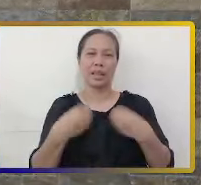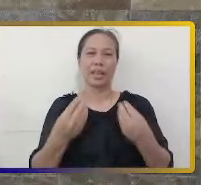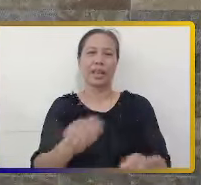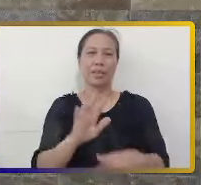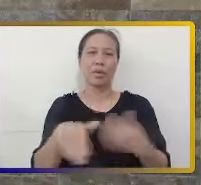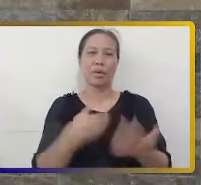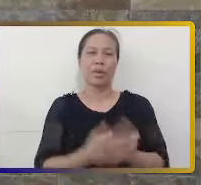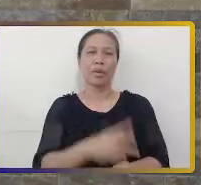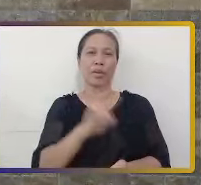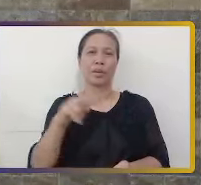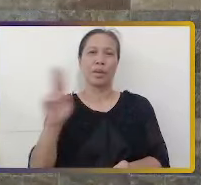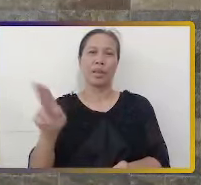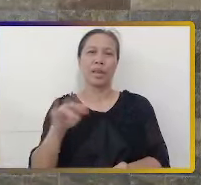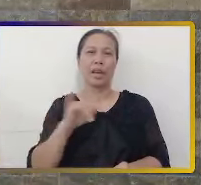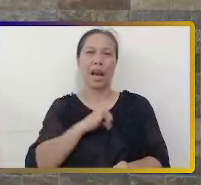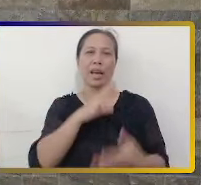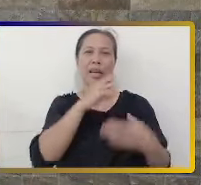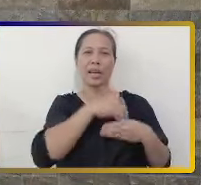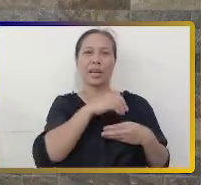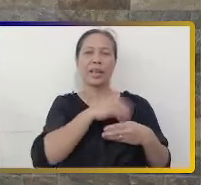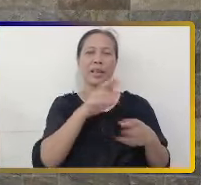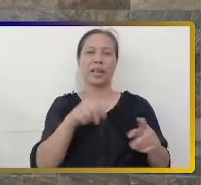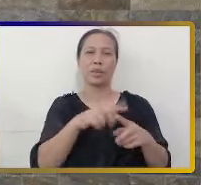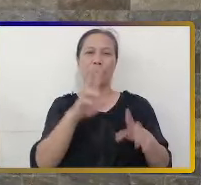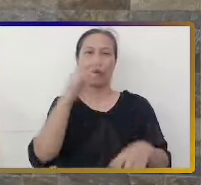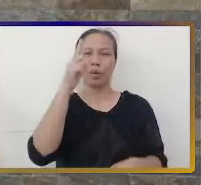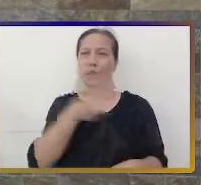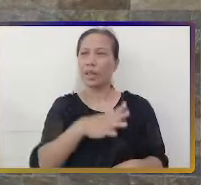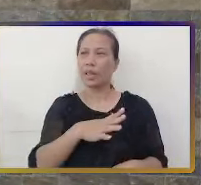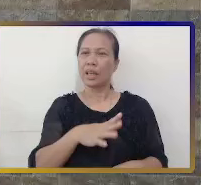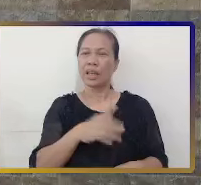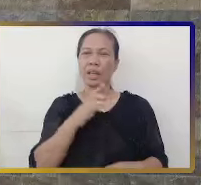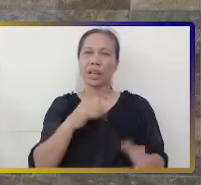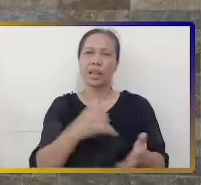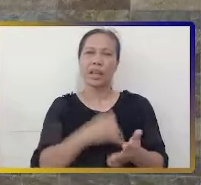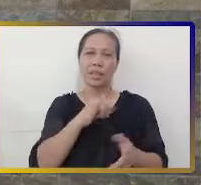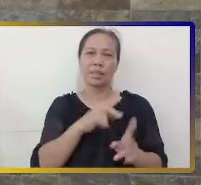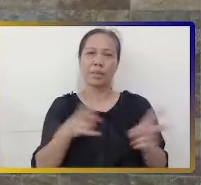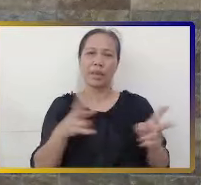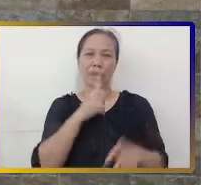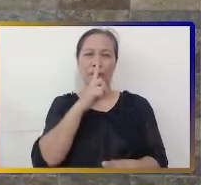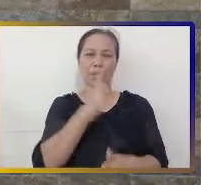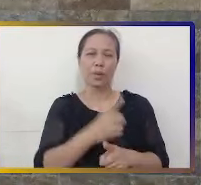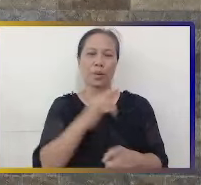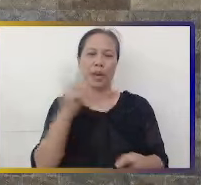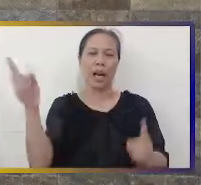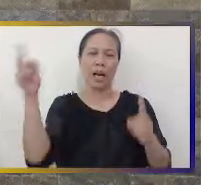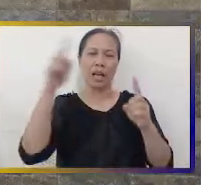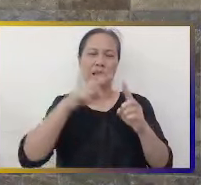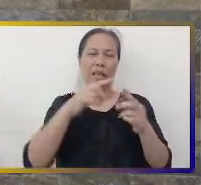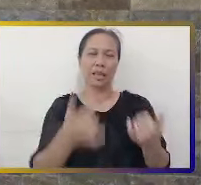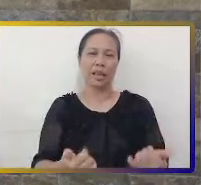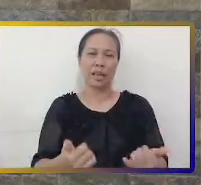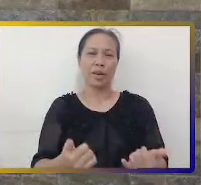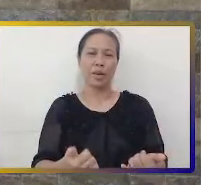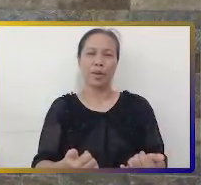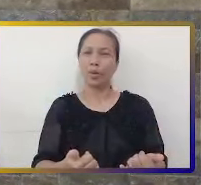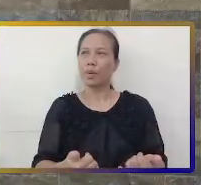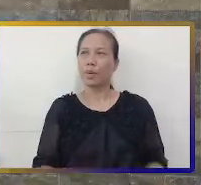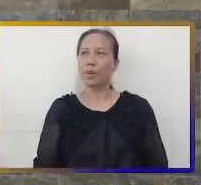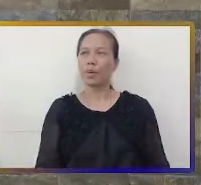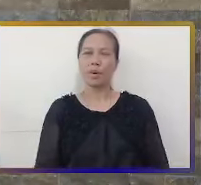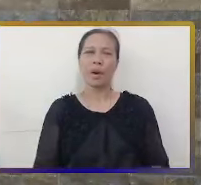ipoproseso sa Diyos it is very true mga kapatid na hanggang ngayon sabi ko nga i-prove niyo Paano niyo Paano niyo